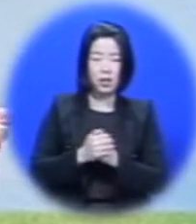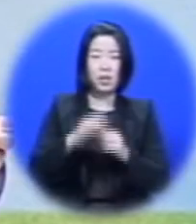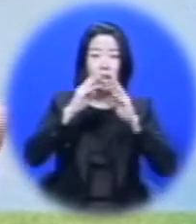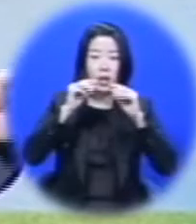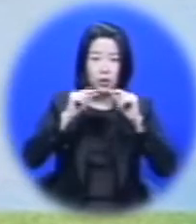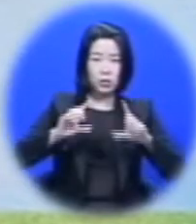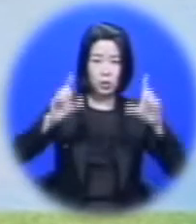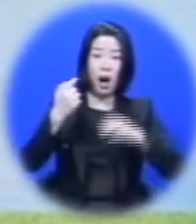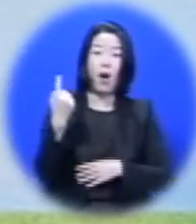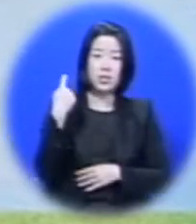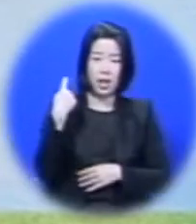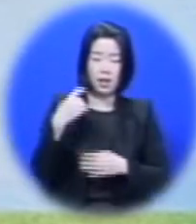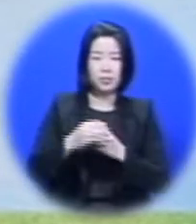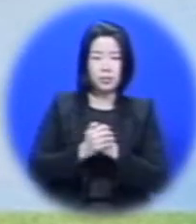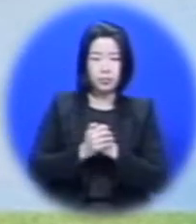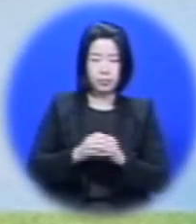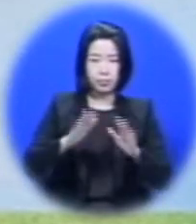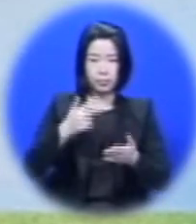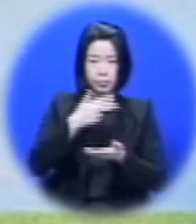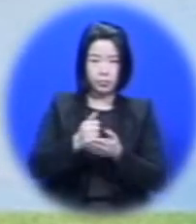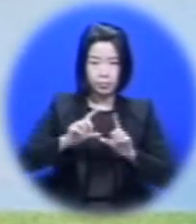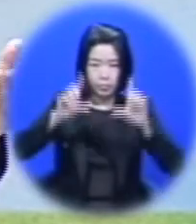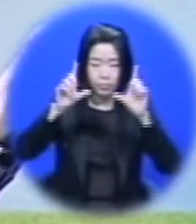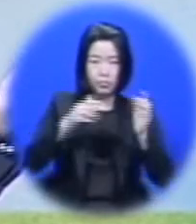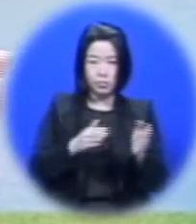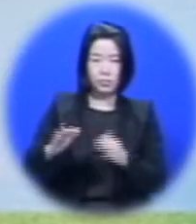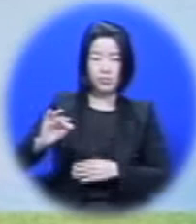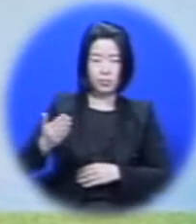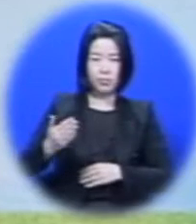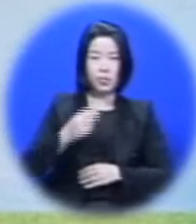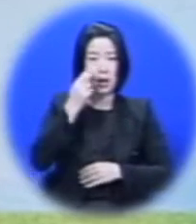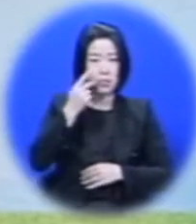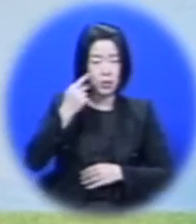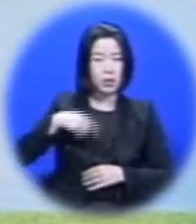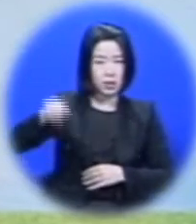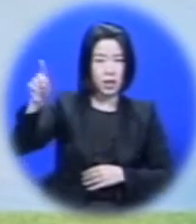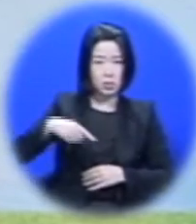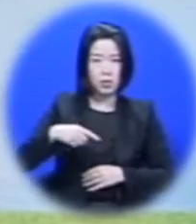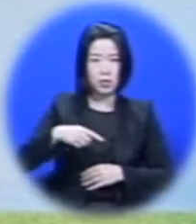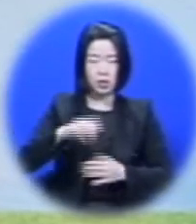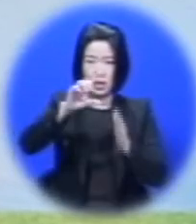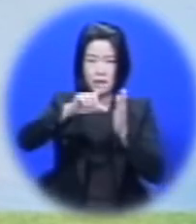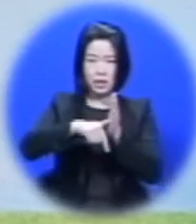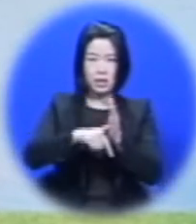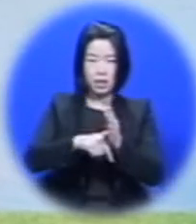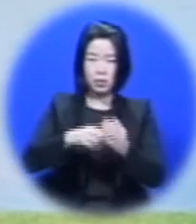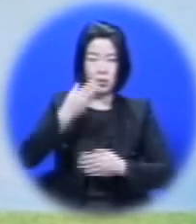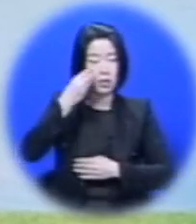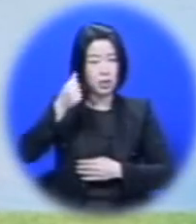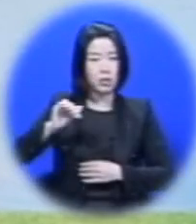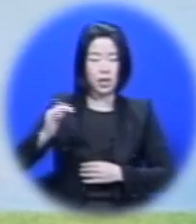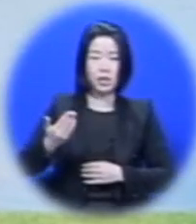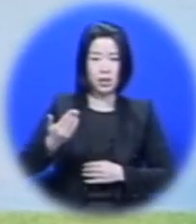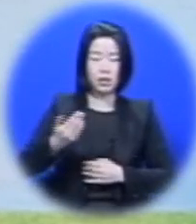토요일, 어제죠. 오늘 주일도 준비해야 되고 미국을 다녀오면서 시차 극복도 해야 되는 그런 저에게 있어서는